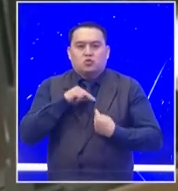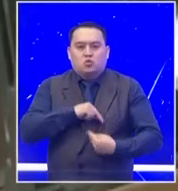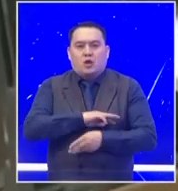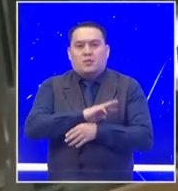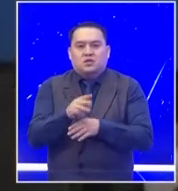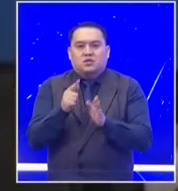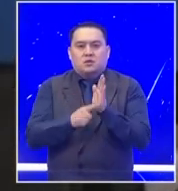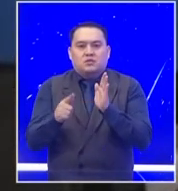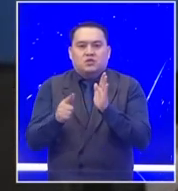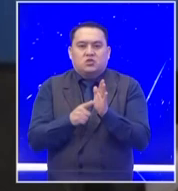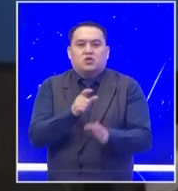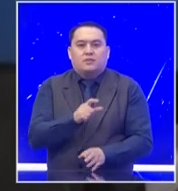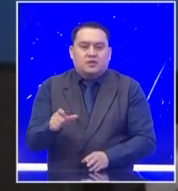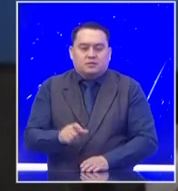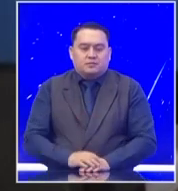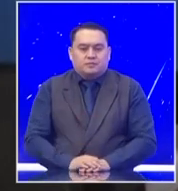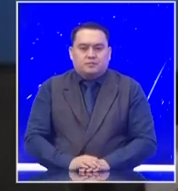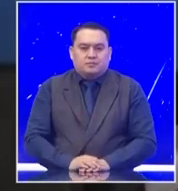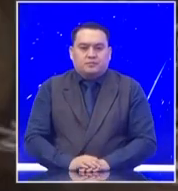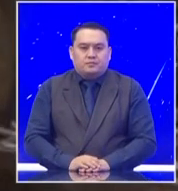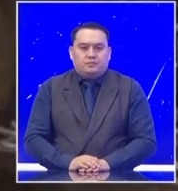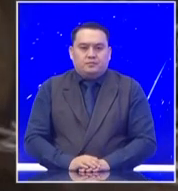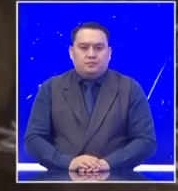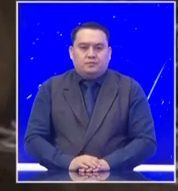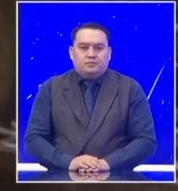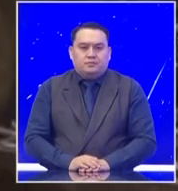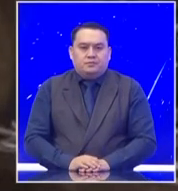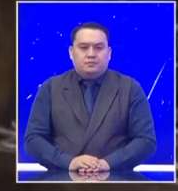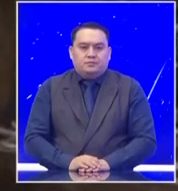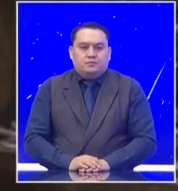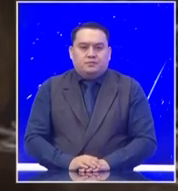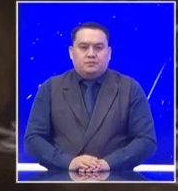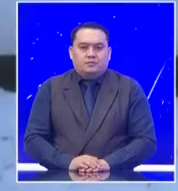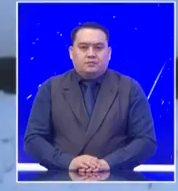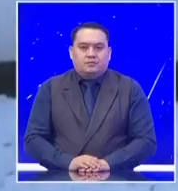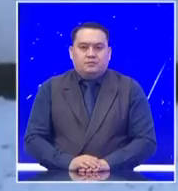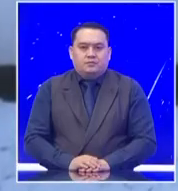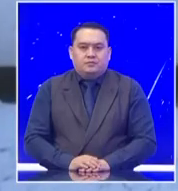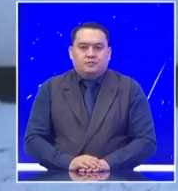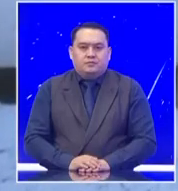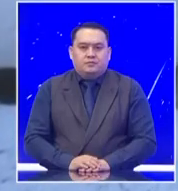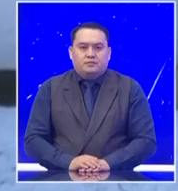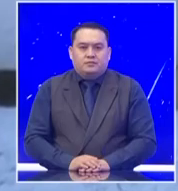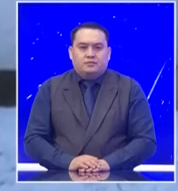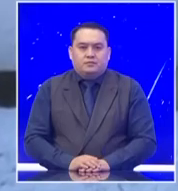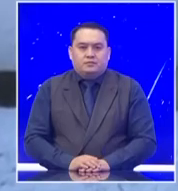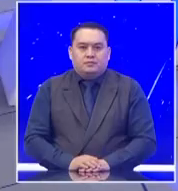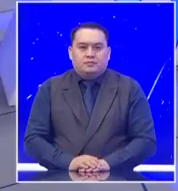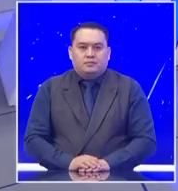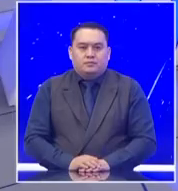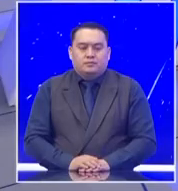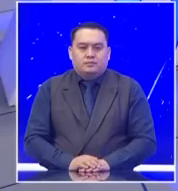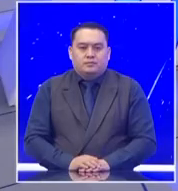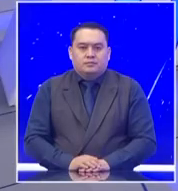еще 77 человек с особыми потребностями. Гульмира Тимиргалиева, Жасулан Шинкенже, телеканал ЖТСУ, Талдыкурган.